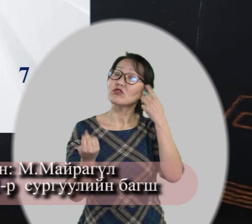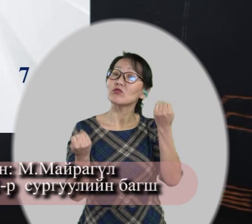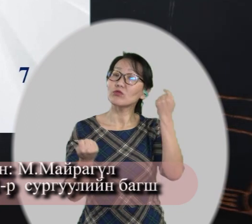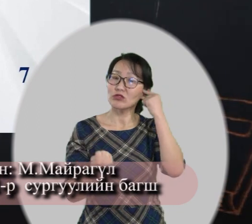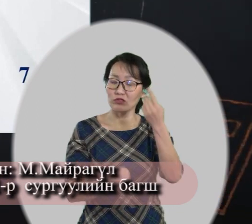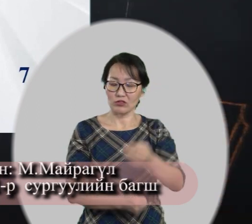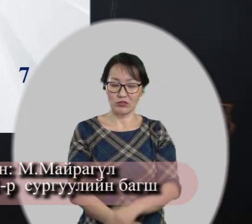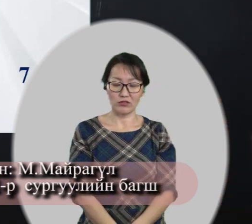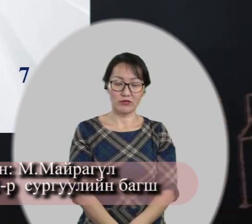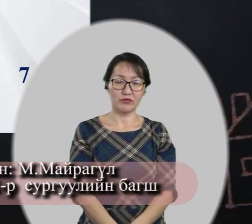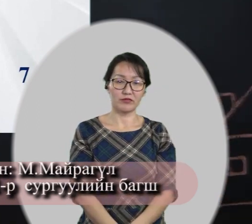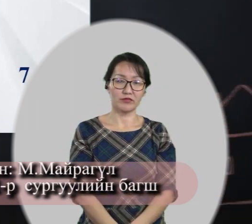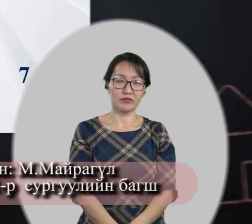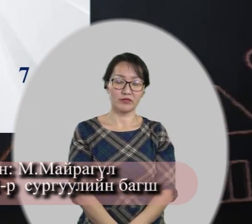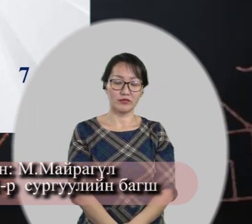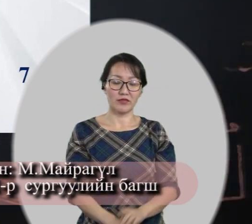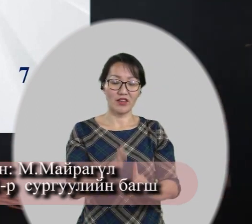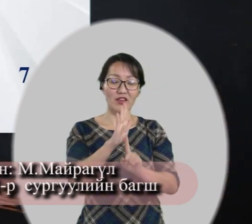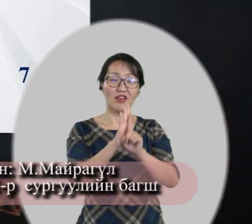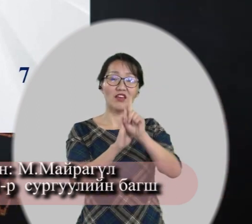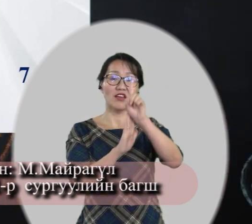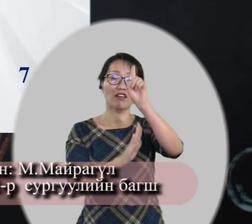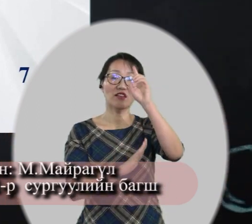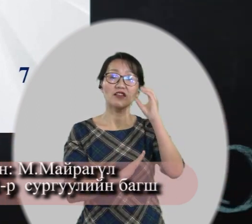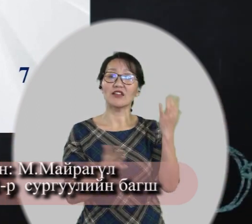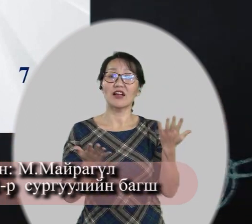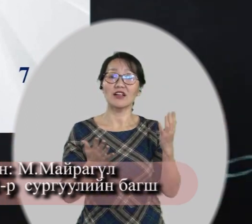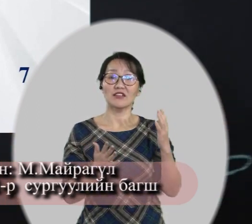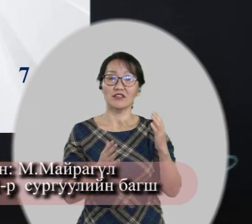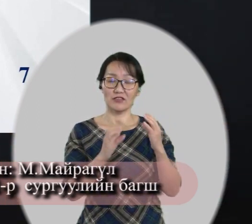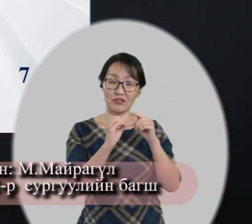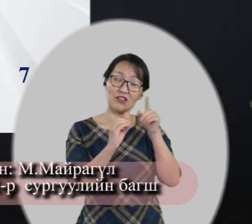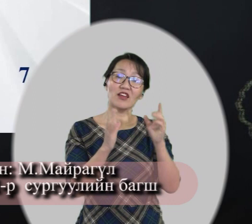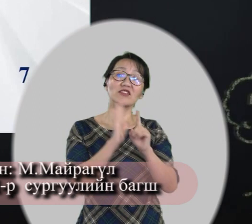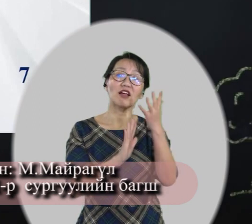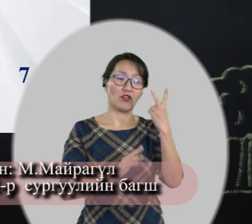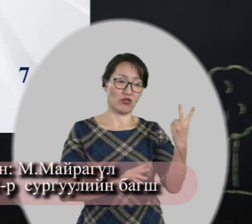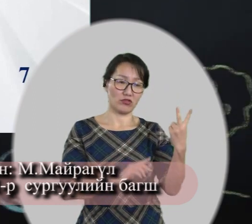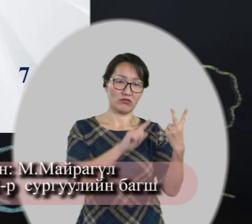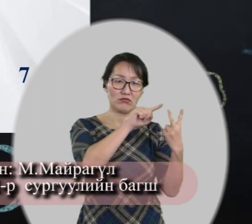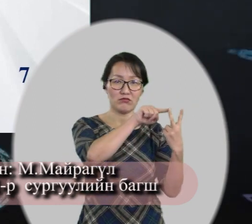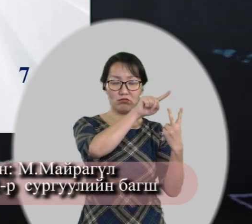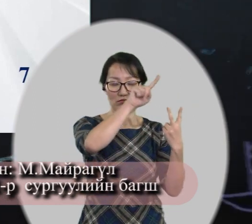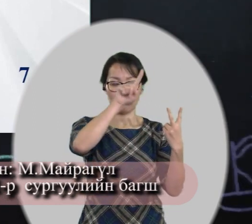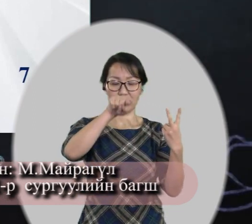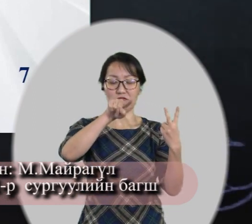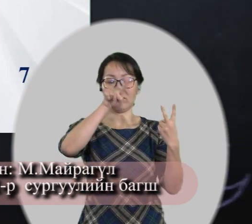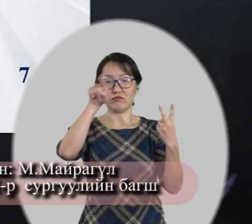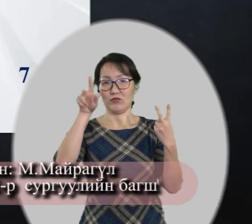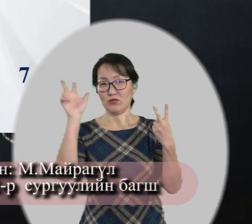Бұл есепте бастапқы нүкте 0-дан басталған жоқ дегенді жақсылап